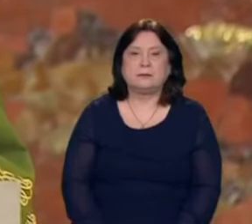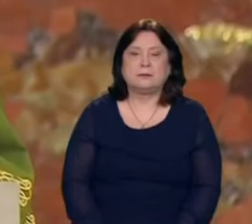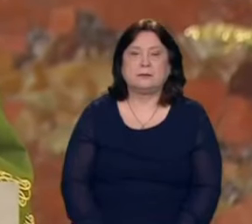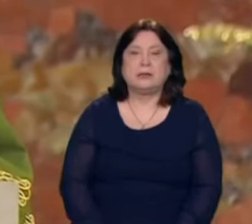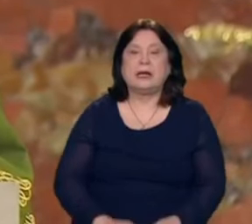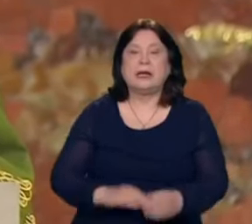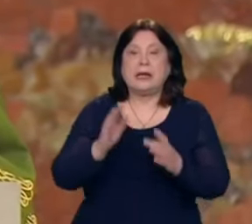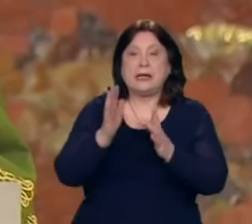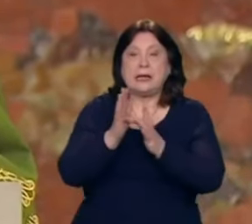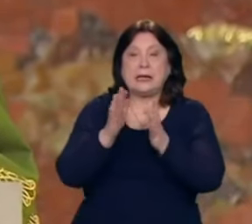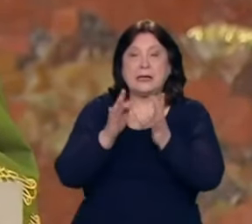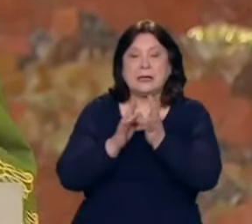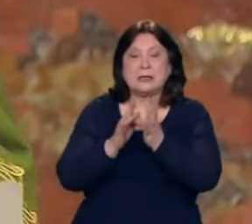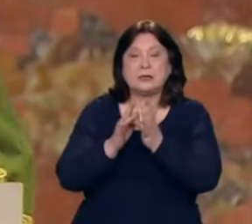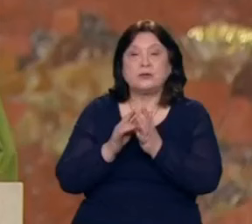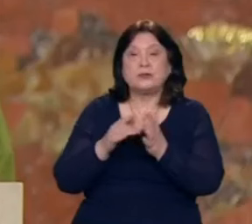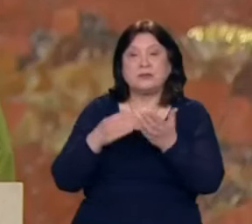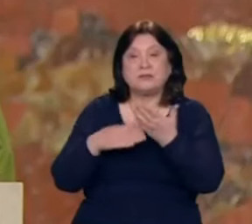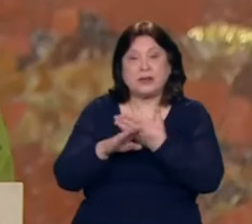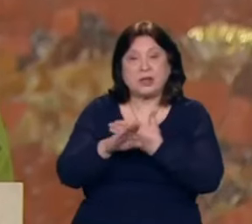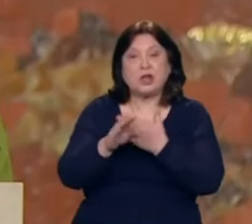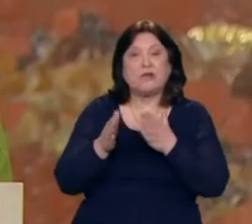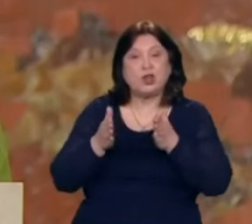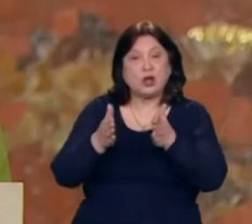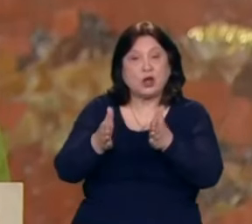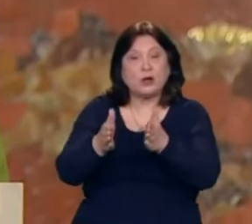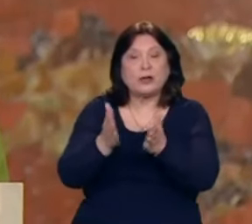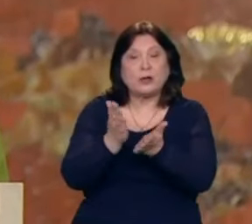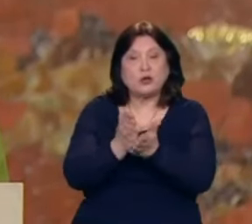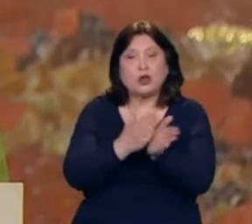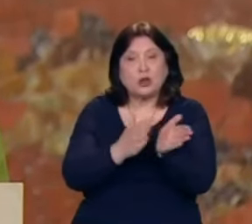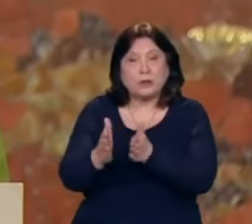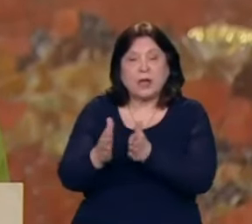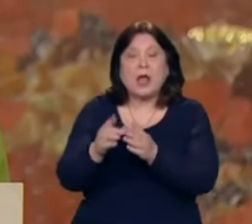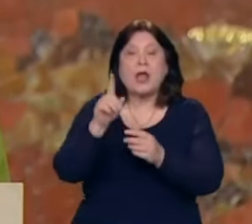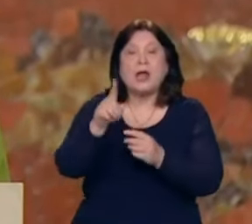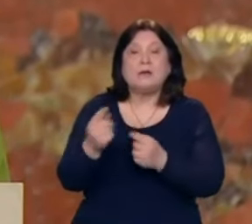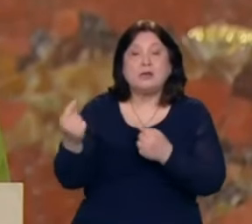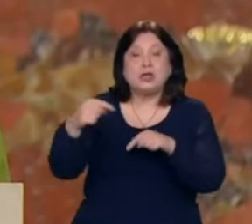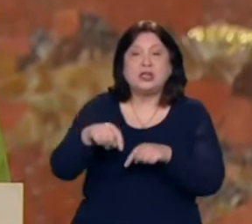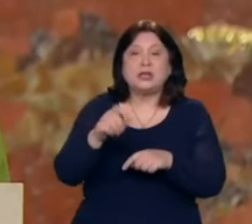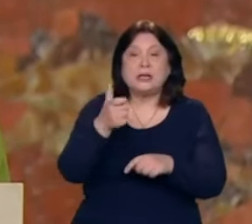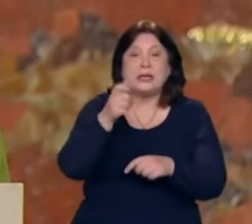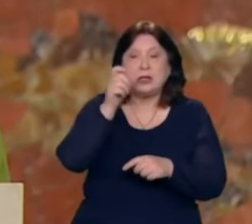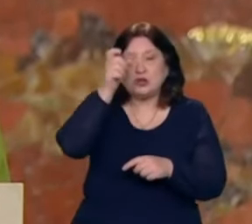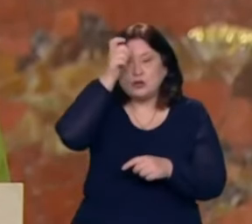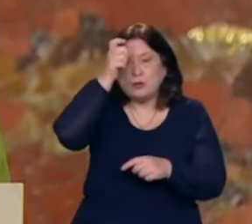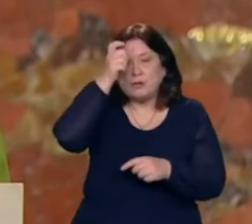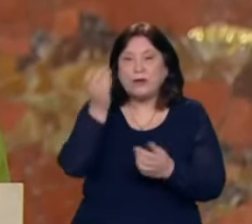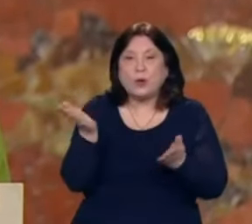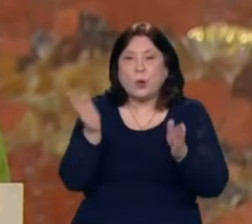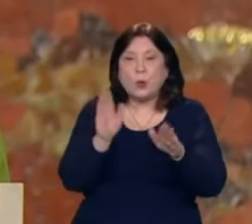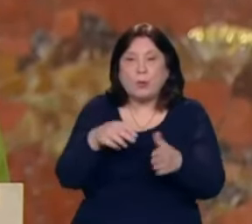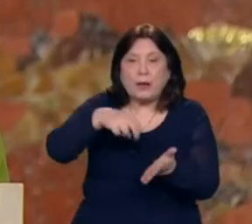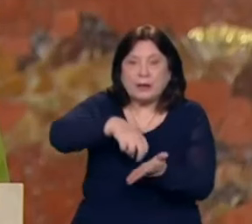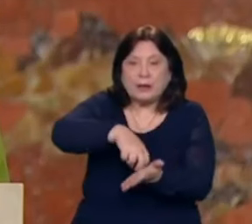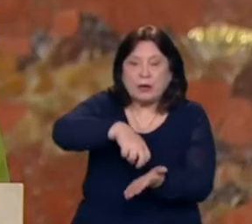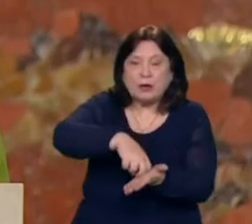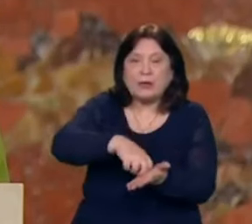Gdy Jezus wybierał się w drogę Przybiegł Pewien człowiek i upadł przed nim na kolana pytał